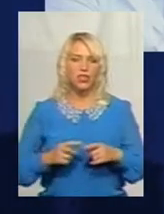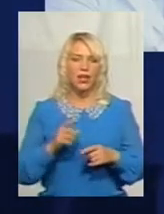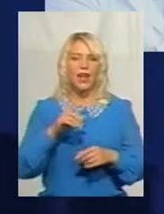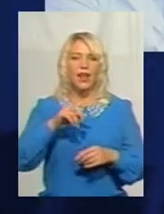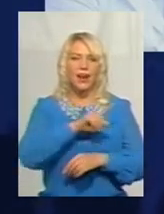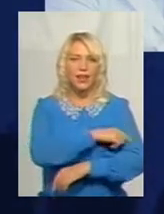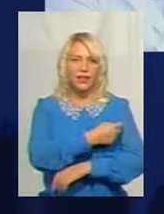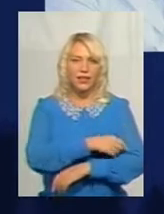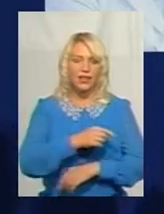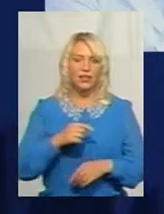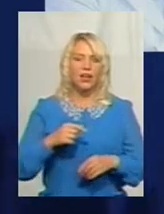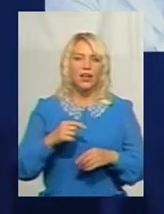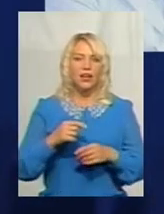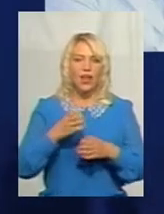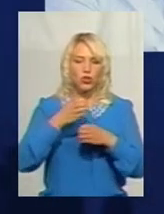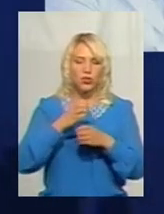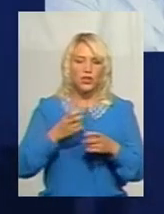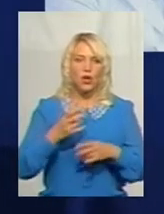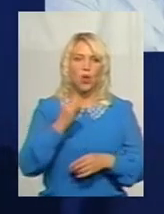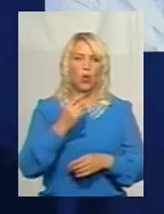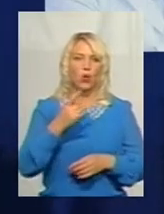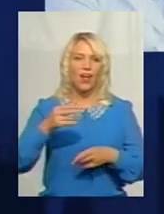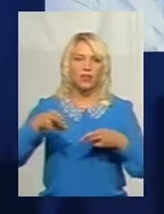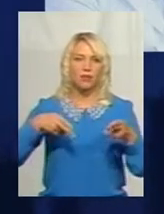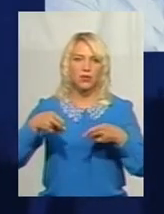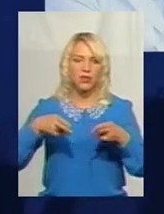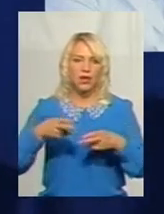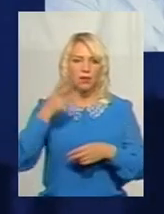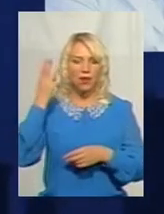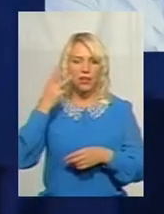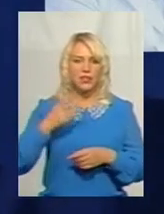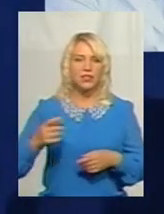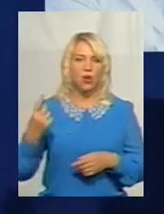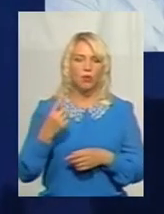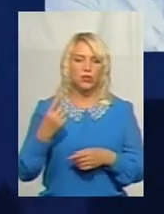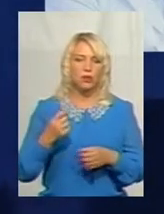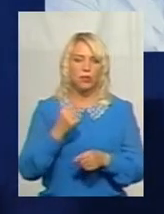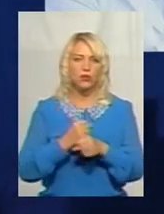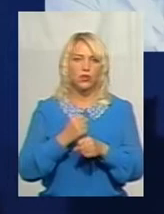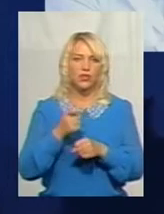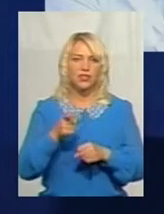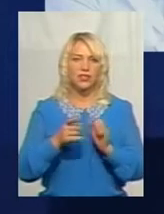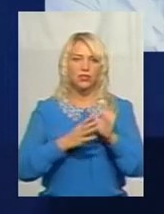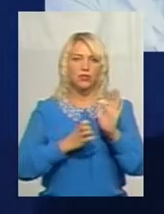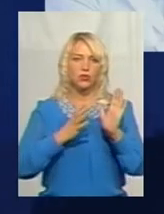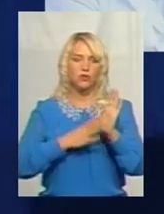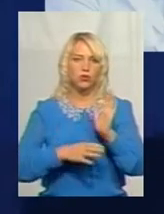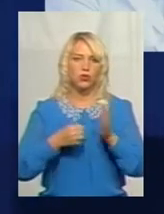Лікарем-ендоскопістом, ургентним нейрохірургом Хмельницької обласної клінічної лікарні працював з 1990 і